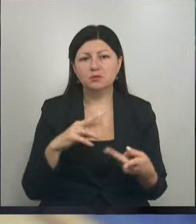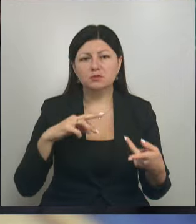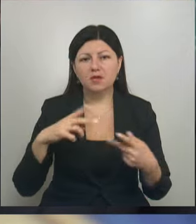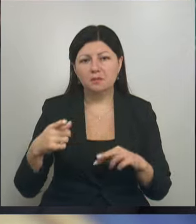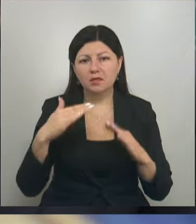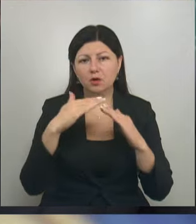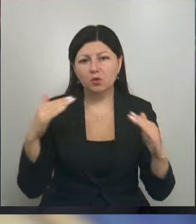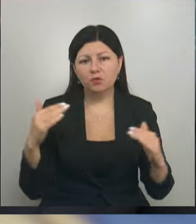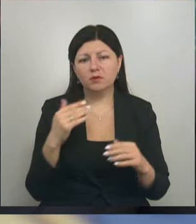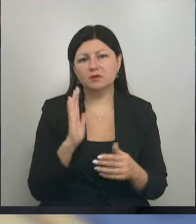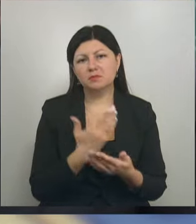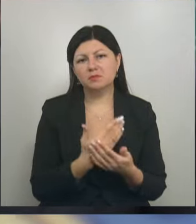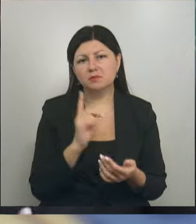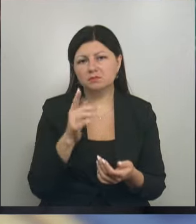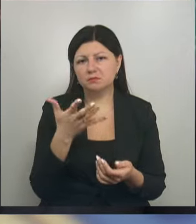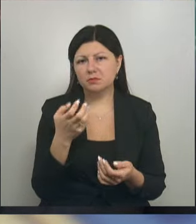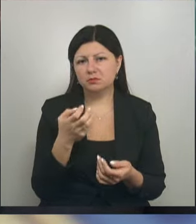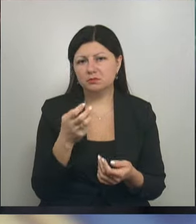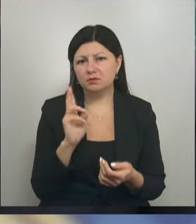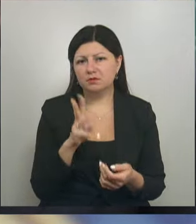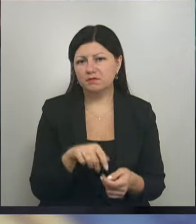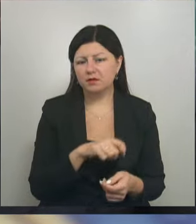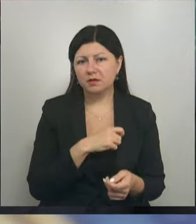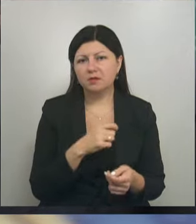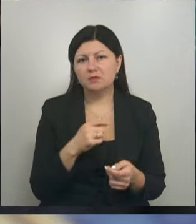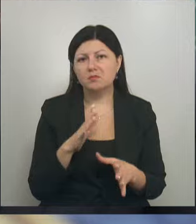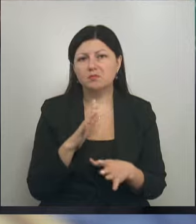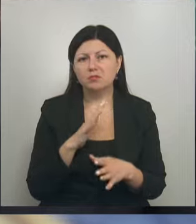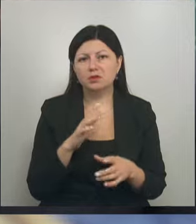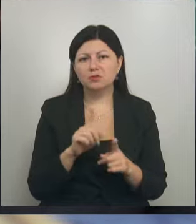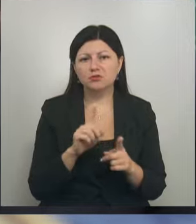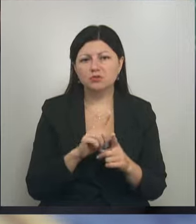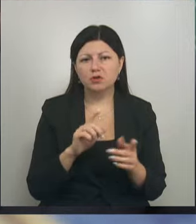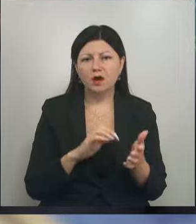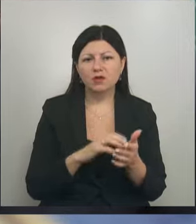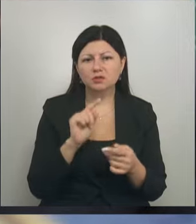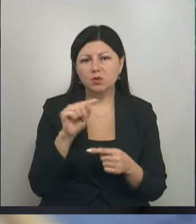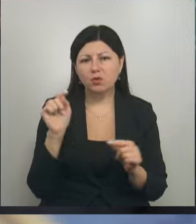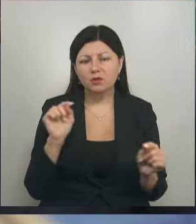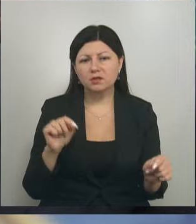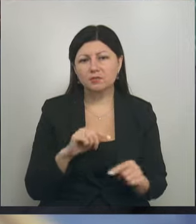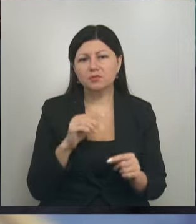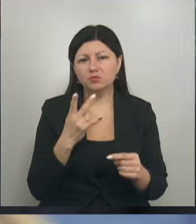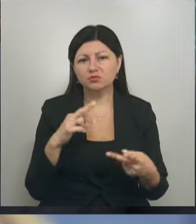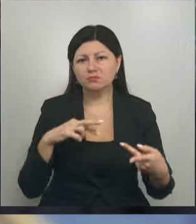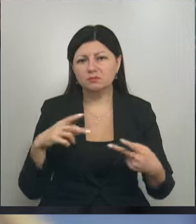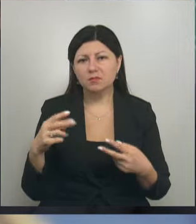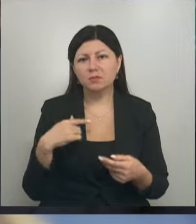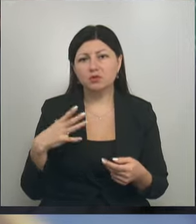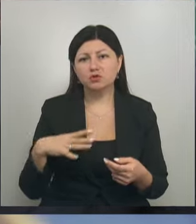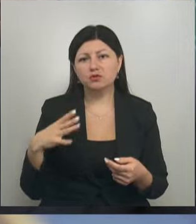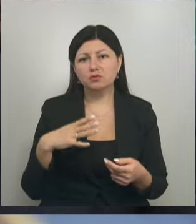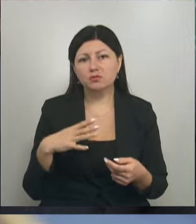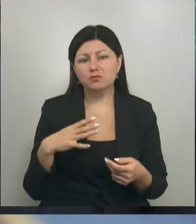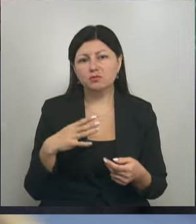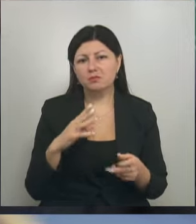порядка 1500 квадратов, потому что все-таки была посечена осколками и требуется замена. И вот мы ждем